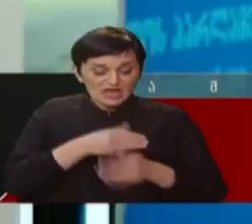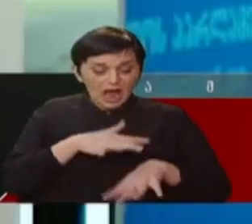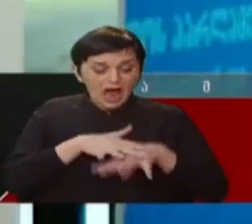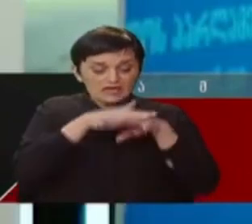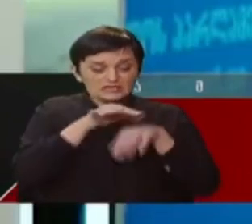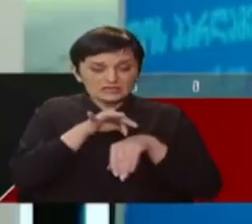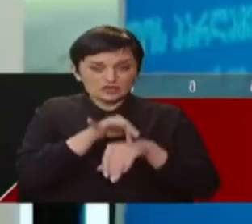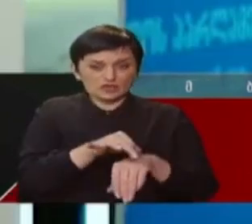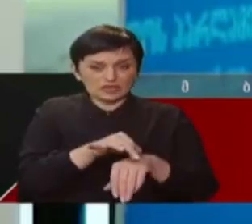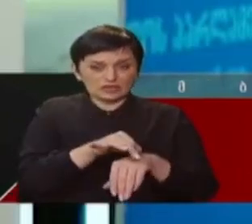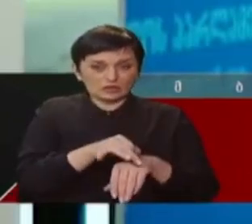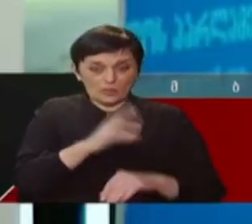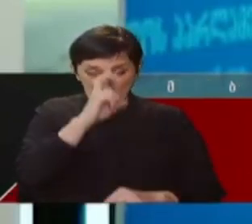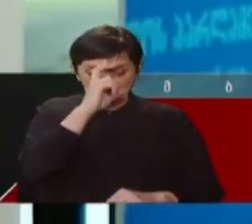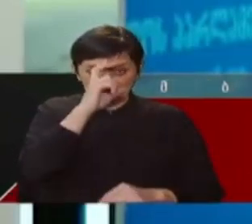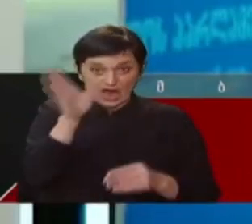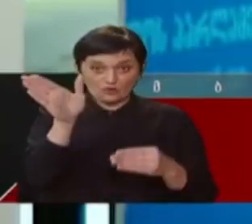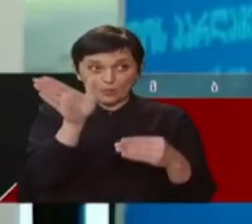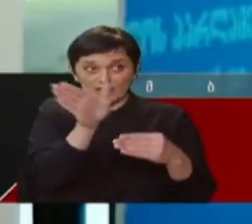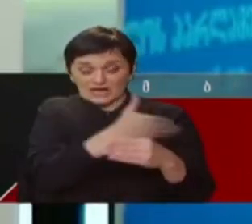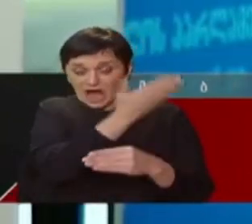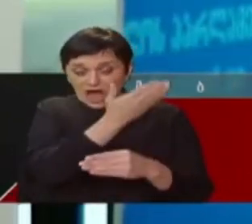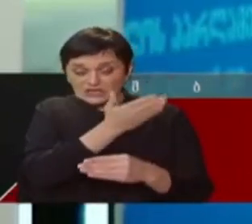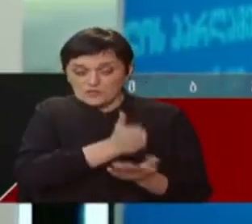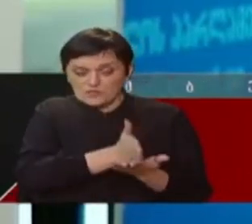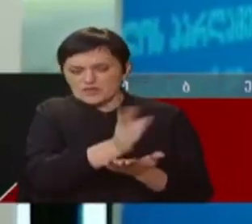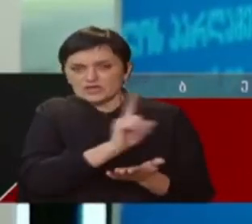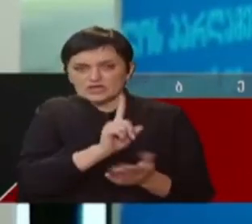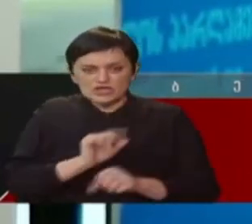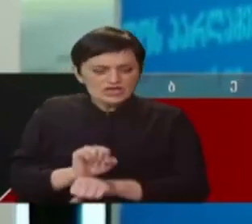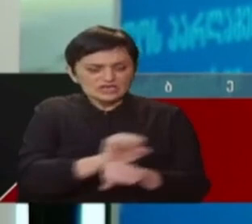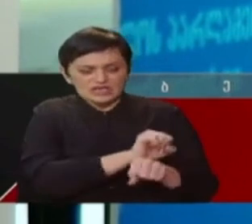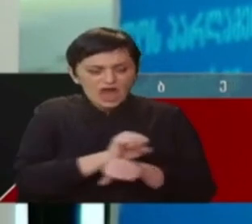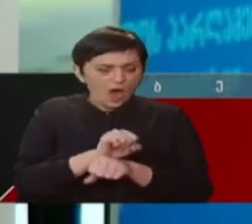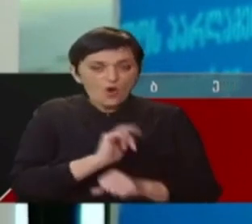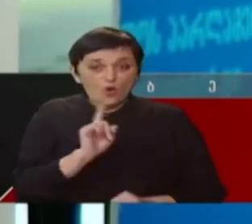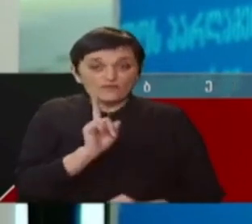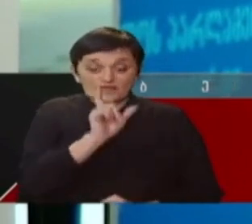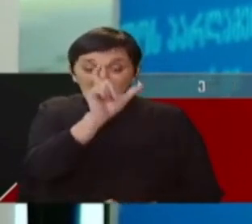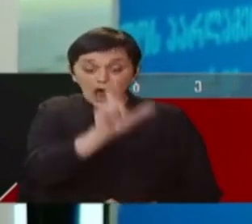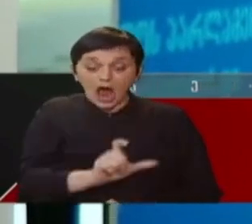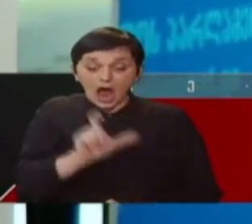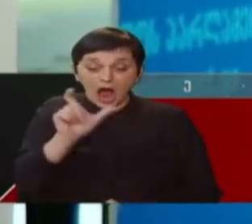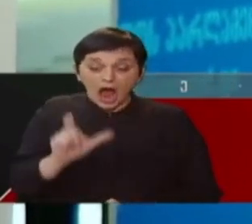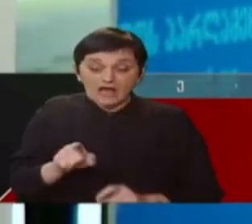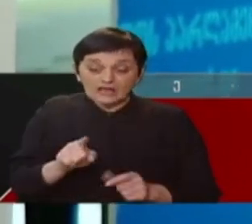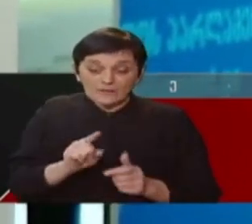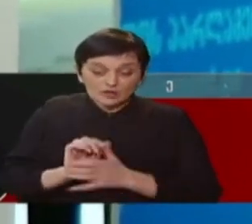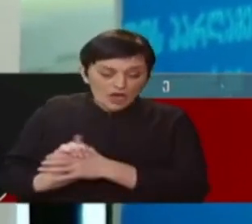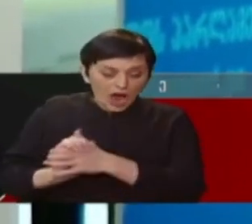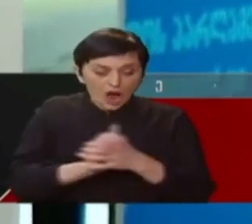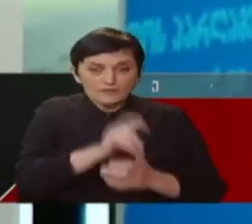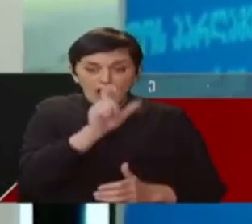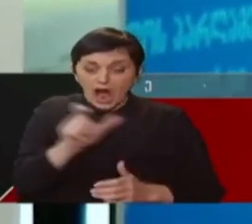ჩატარება, რომელიც თავრობის გადაყენების კი არ არის მიმართული და რევოლუციას კი არ აპირებს, არამედ ადამიანებს აკონსოლიდირებს,